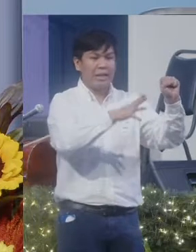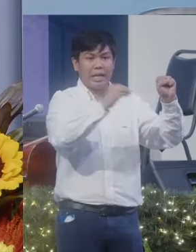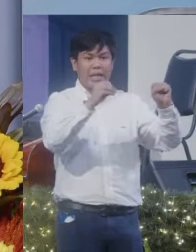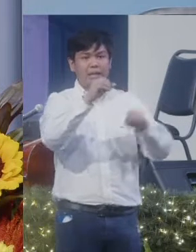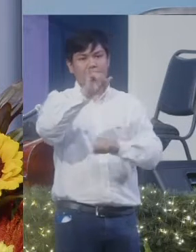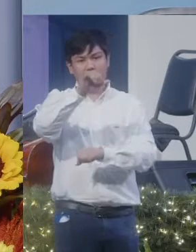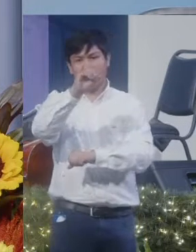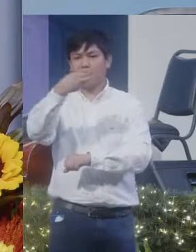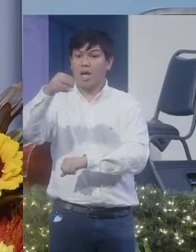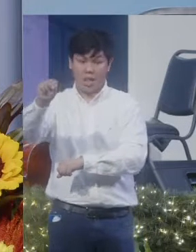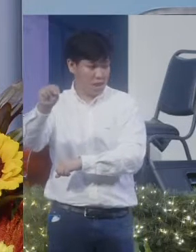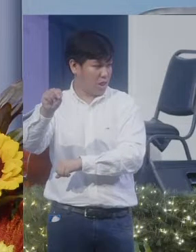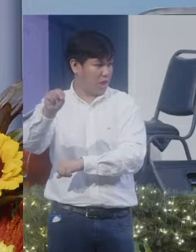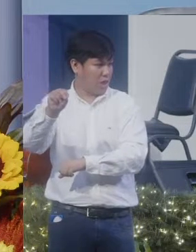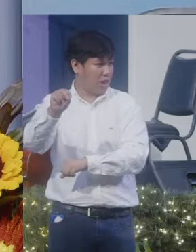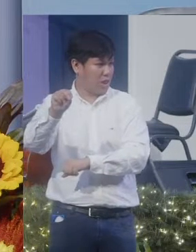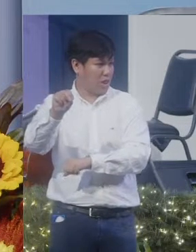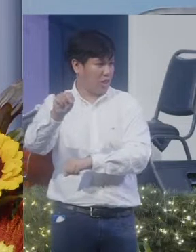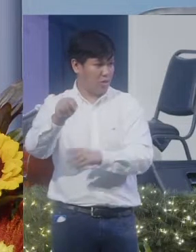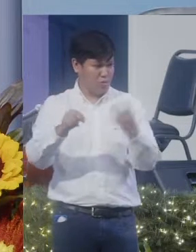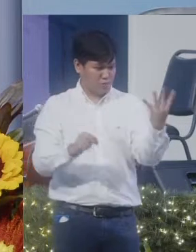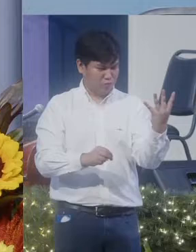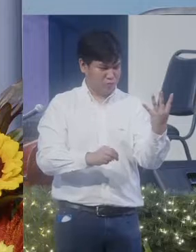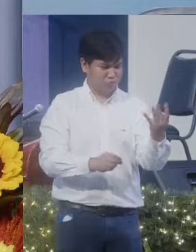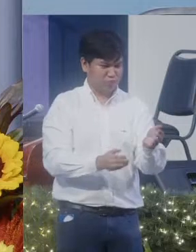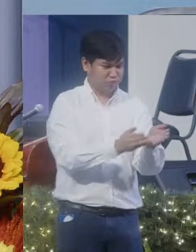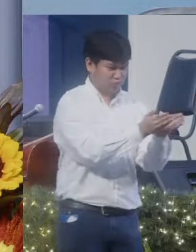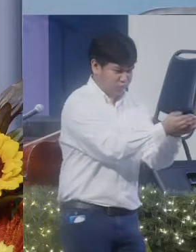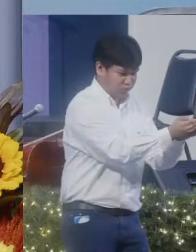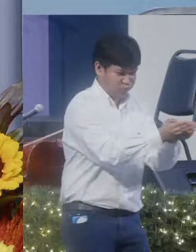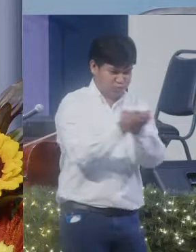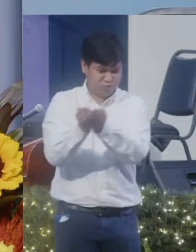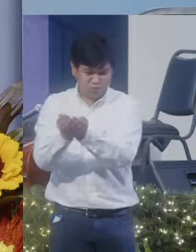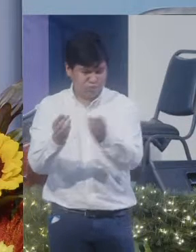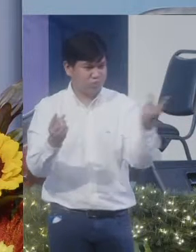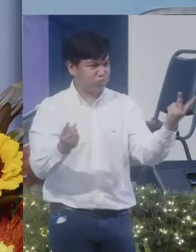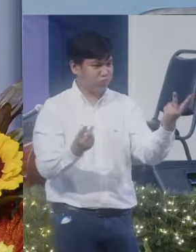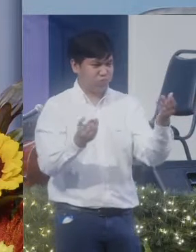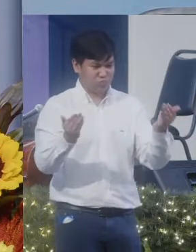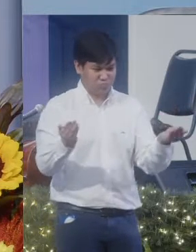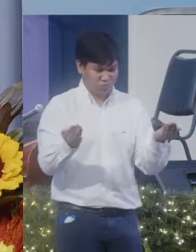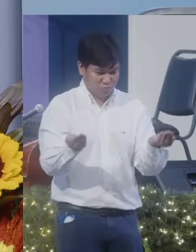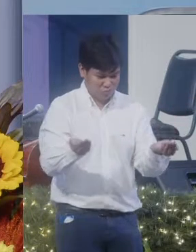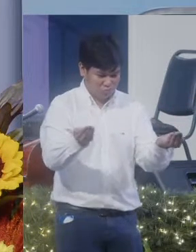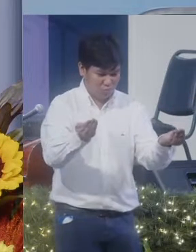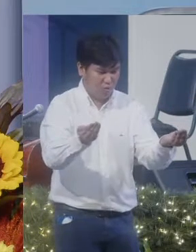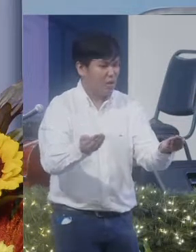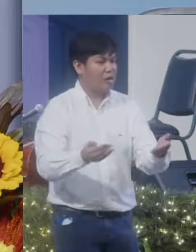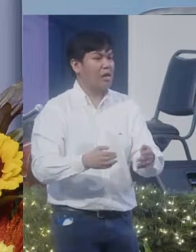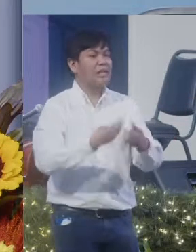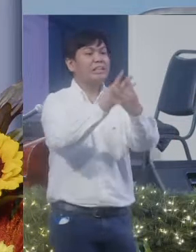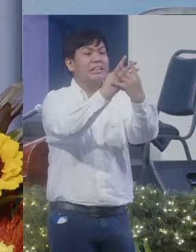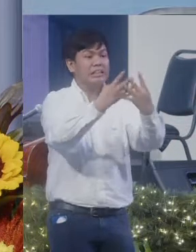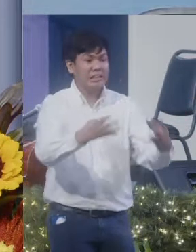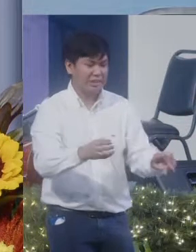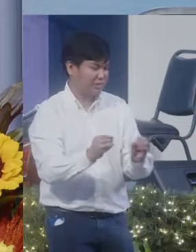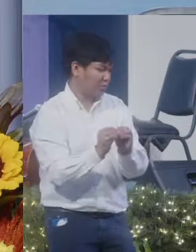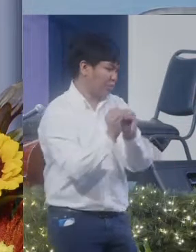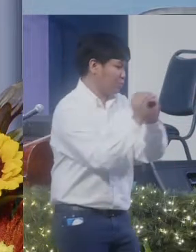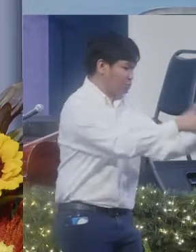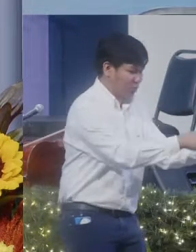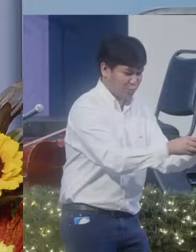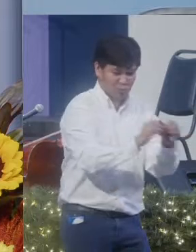ganun din pong eksena na ating makikita. Si Simon at si Andrew ay magkasama, casting a net into the sea for they